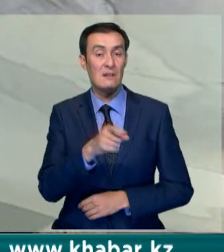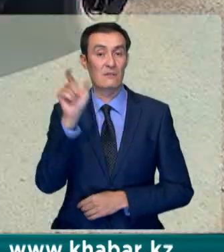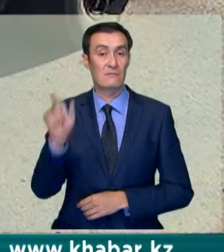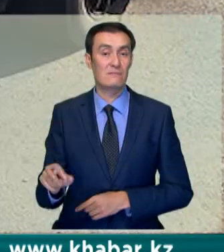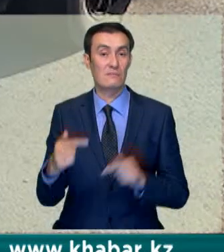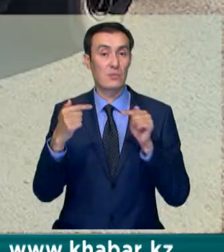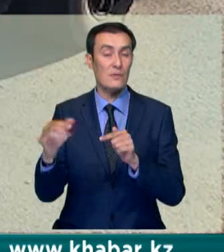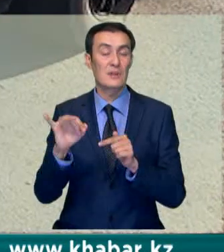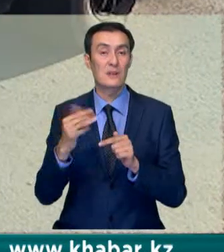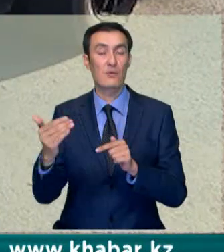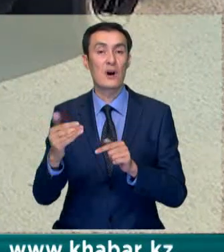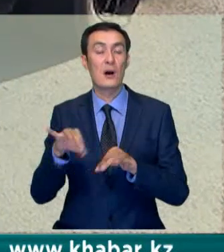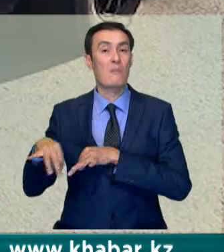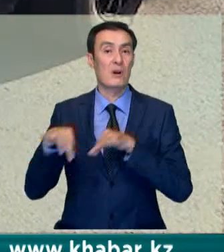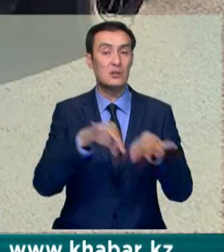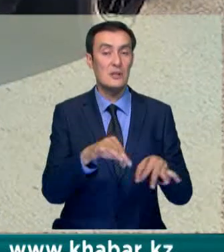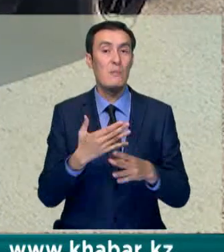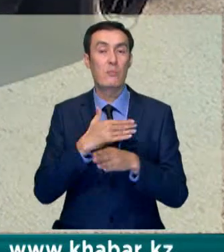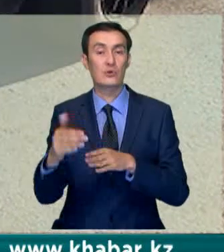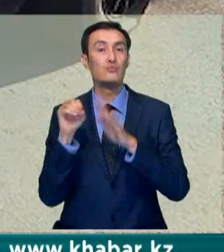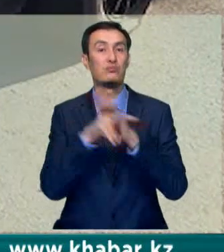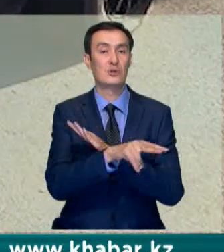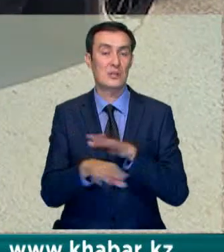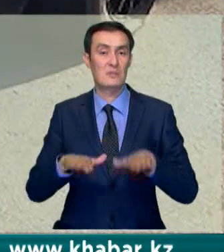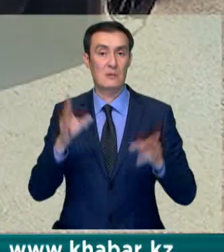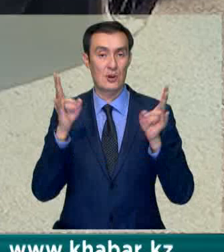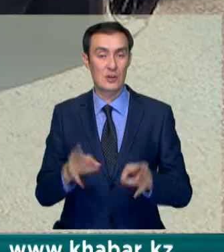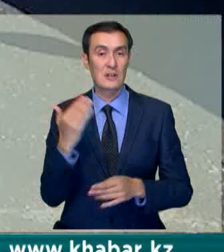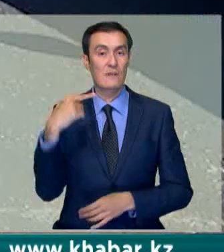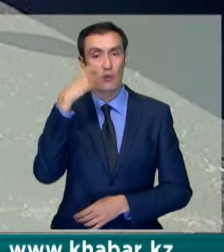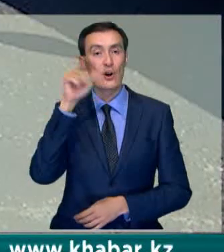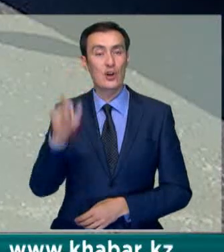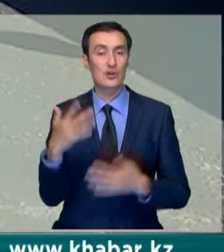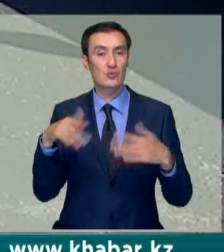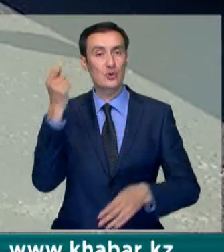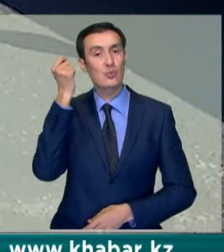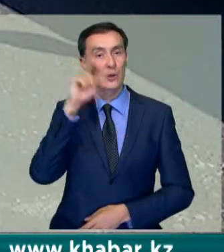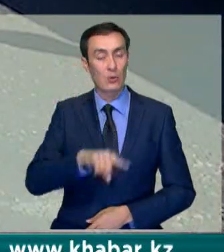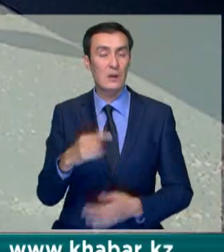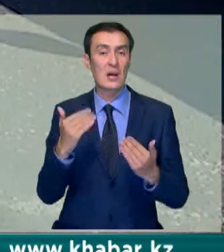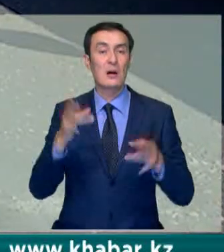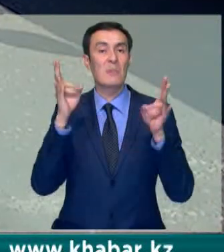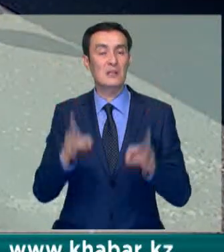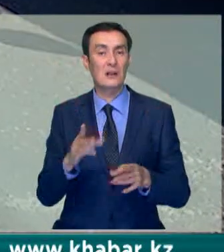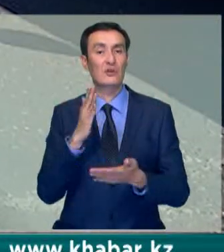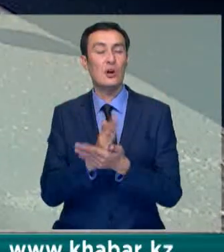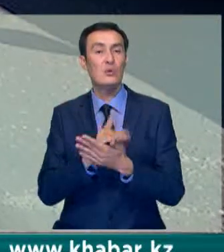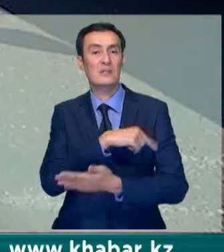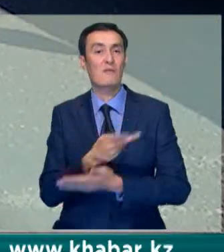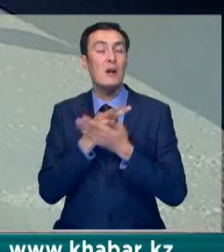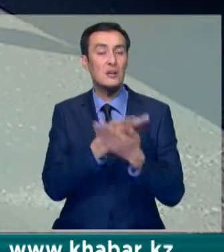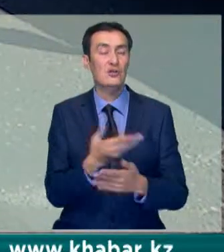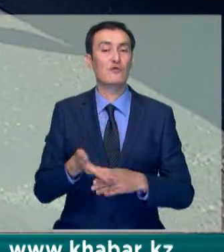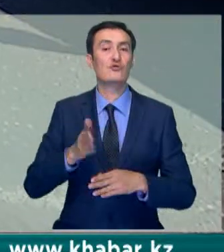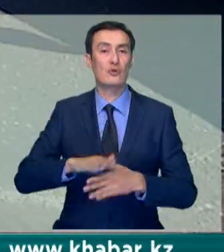своего оппонента и переехал его. Затем скрылся с места происшествия. Его личность уже установлена, пострадавший в больнице в